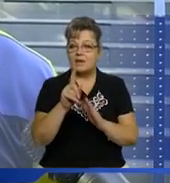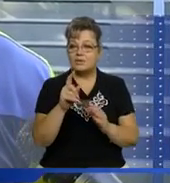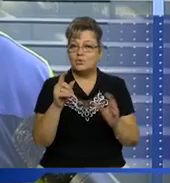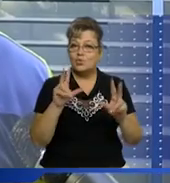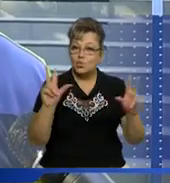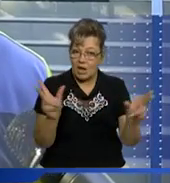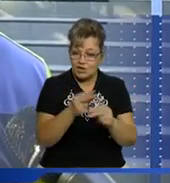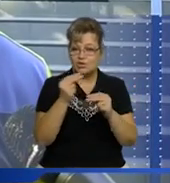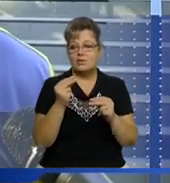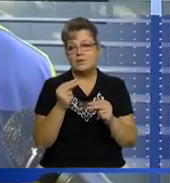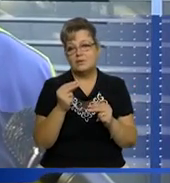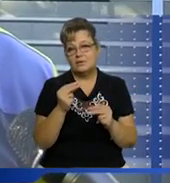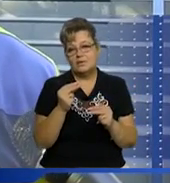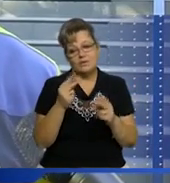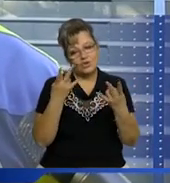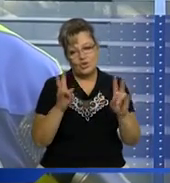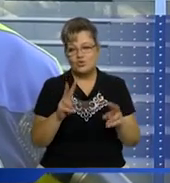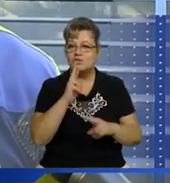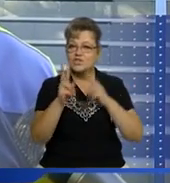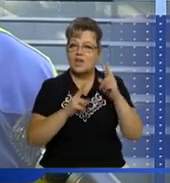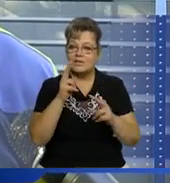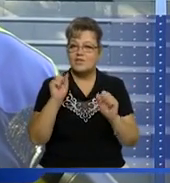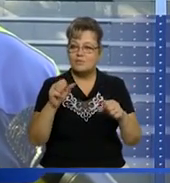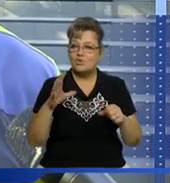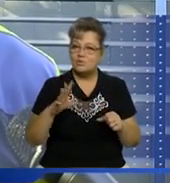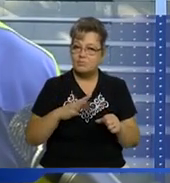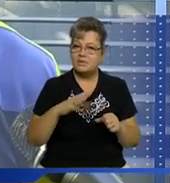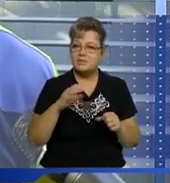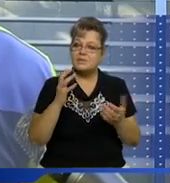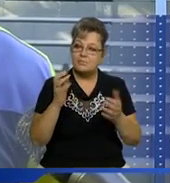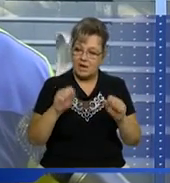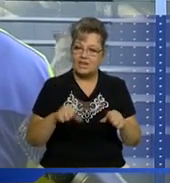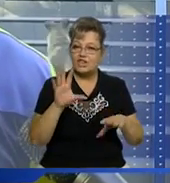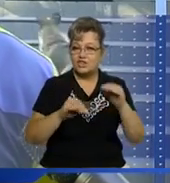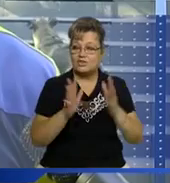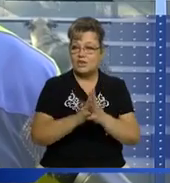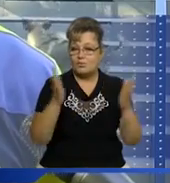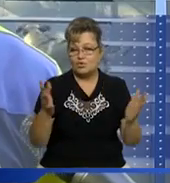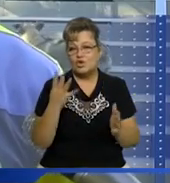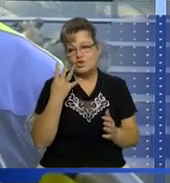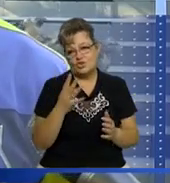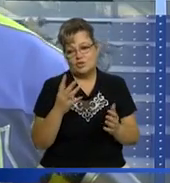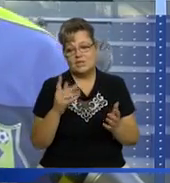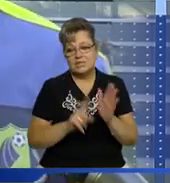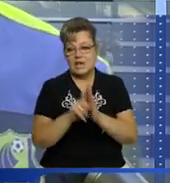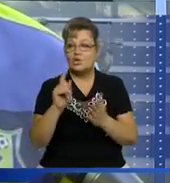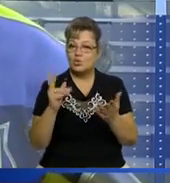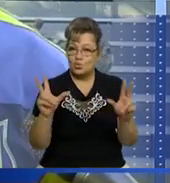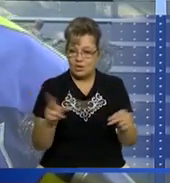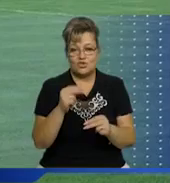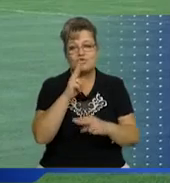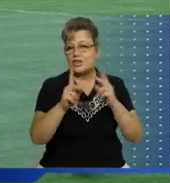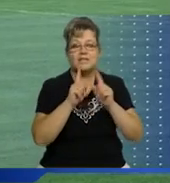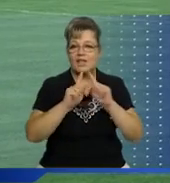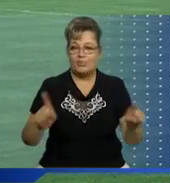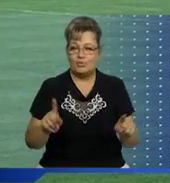хотя грех жаловаться, может быть, с Териком могли рассчитывать на больше, но в двух матчах 4 очка, старт удачный, жаловаться не